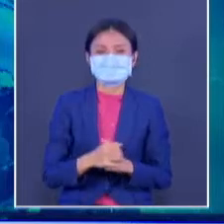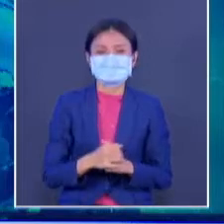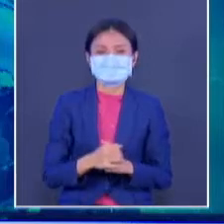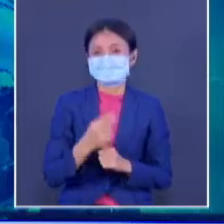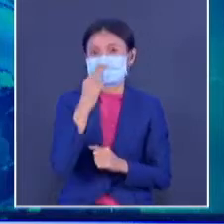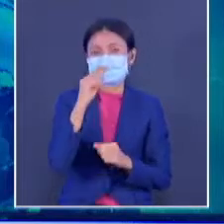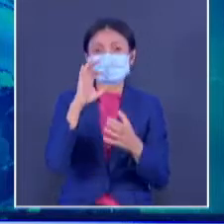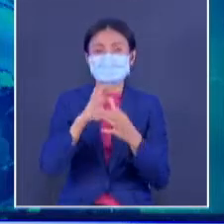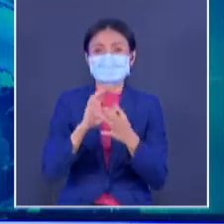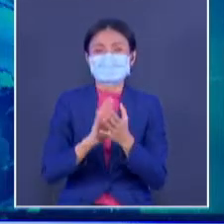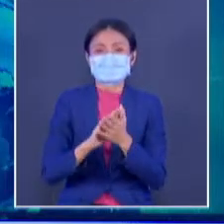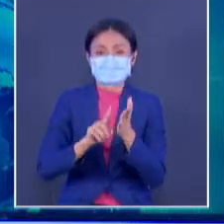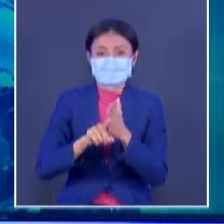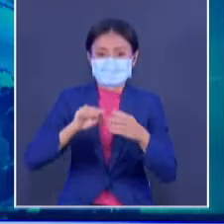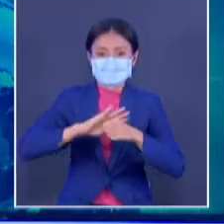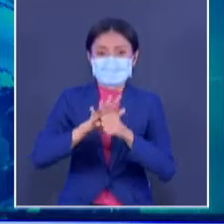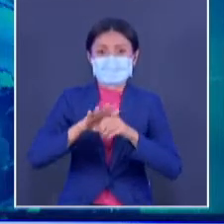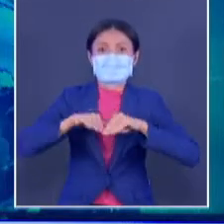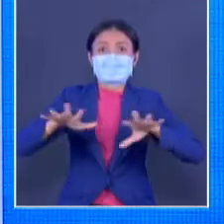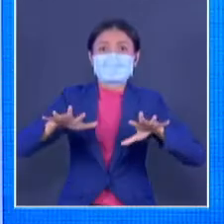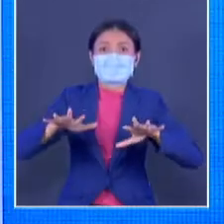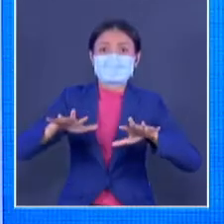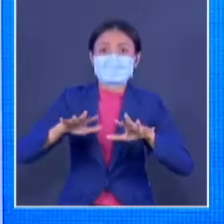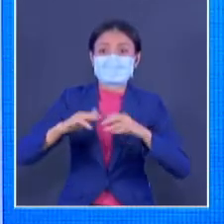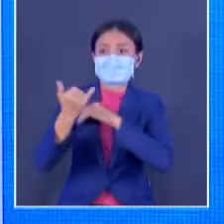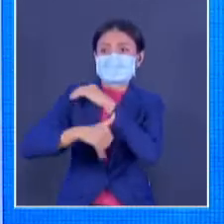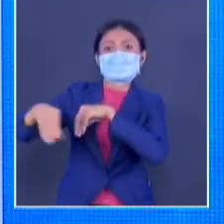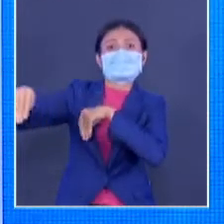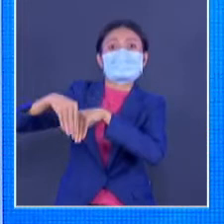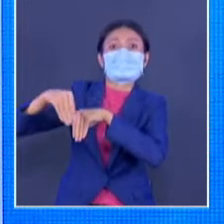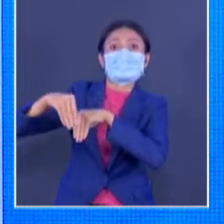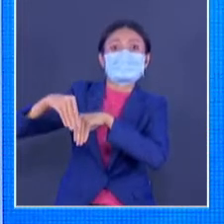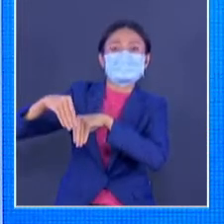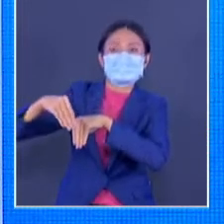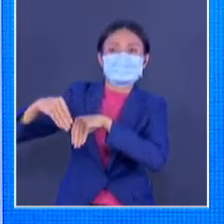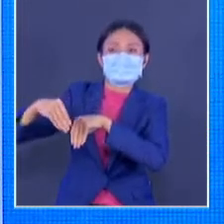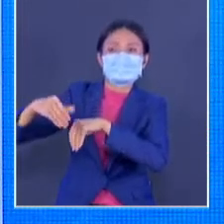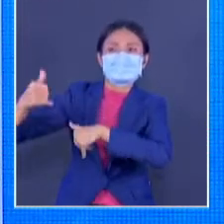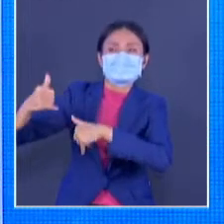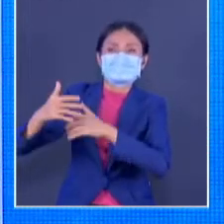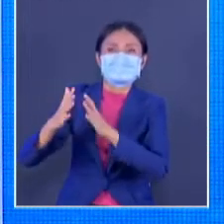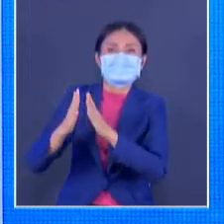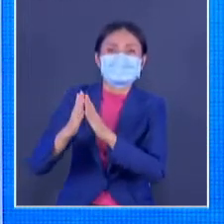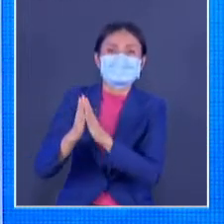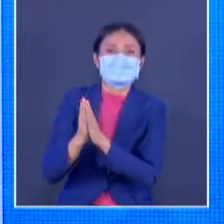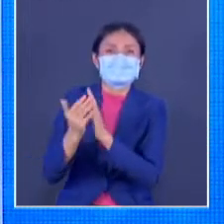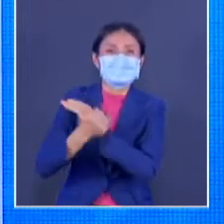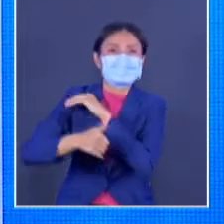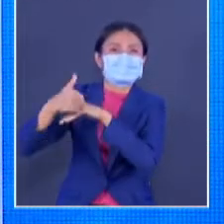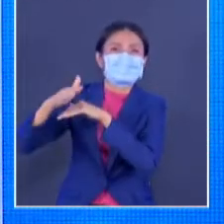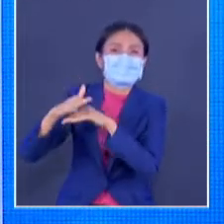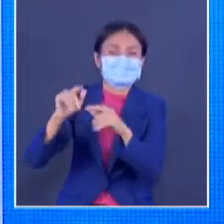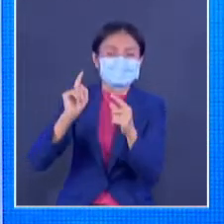เรื่องของการสกัดกั้นไม่ให้โควิด-19มันเข้าประเทศไทยของเรานะครับจากประเทศเพื่อนบ้านมีการลักลอบมาทางแนวพรมแดนเนี่ย